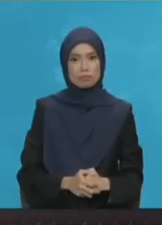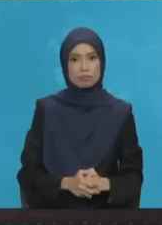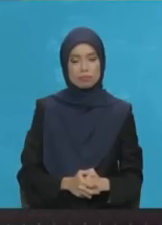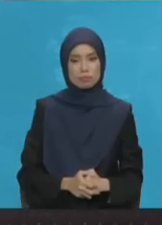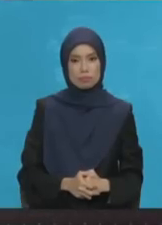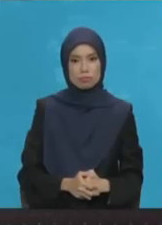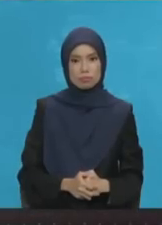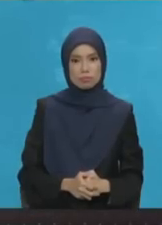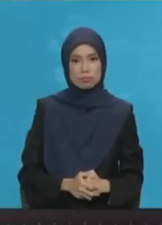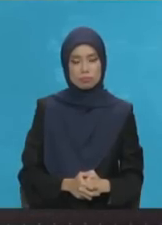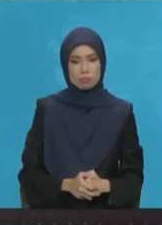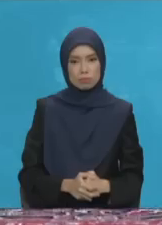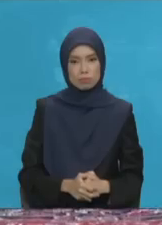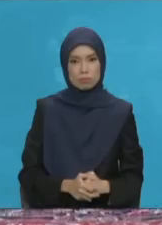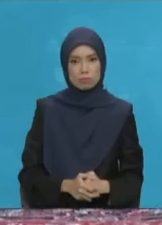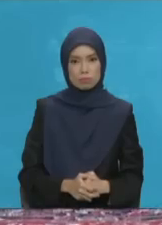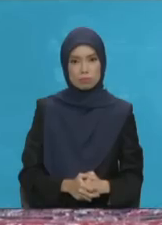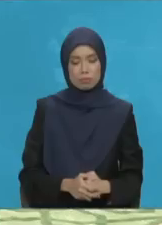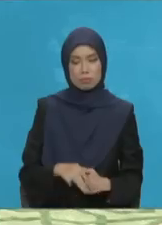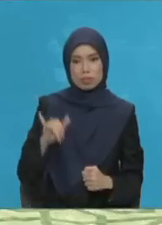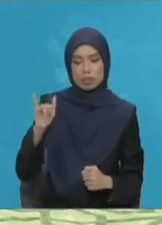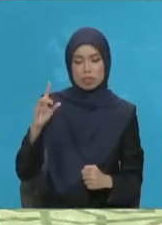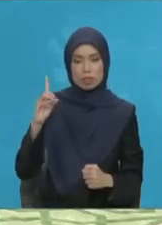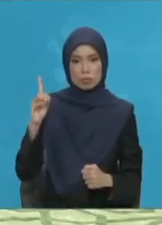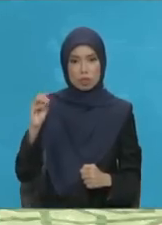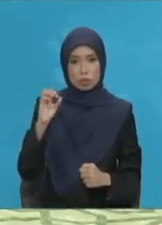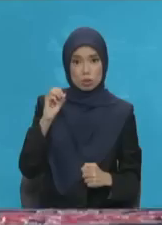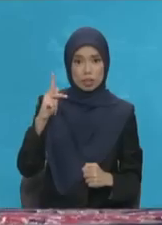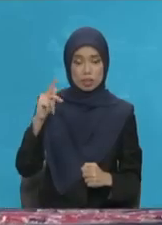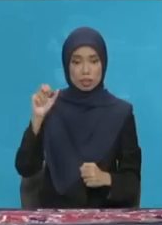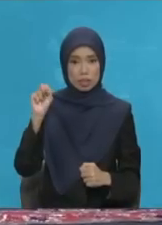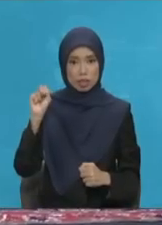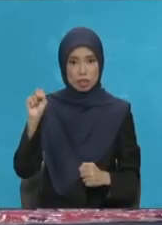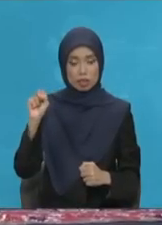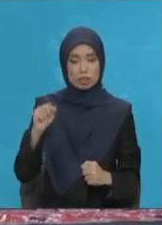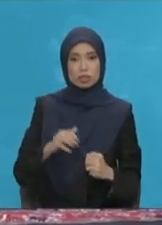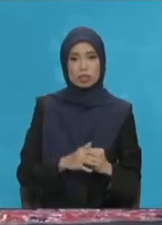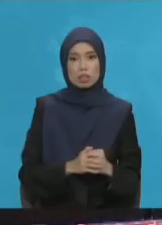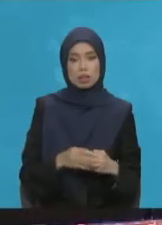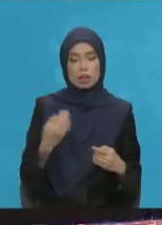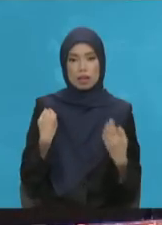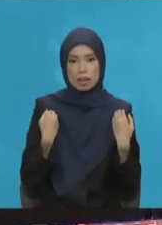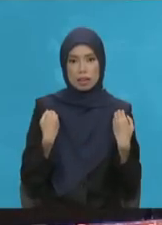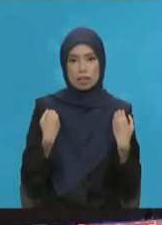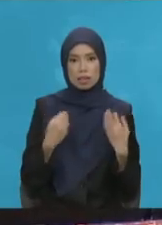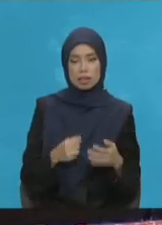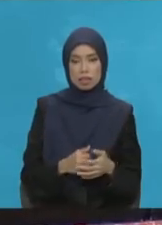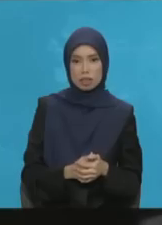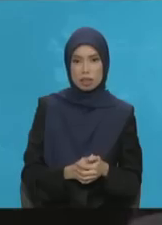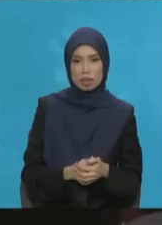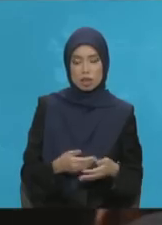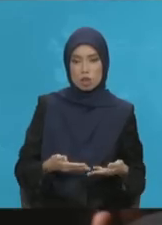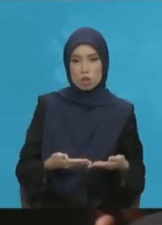yang dimuliakan behin orang kaya Johan pahlawan menjunjung anugraha untuk menyembahkan kepada yang amat Mulia